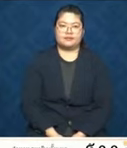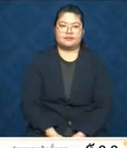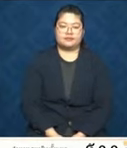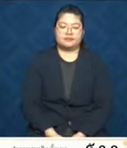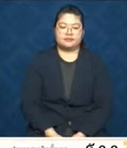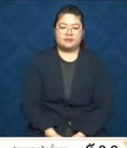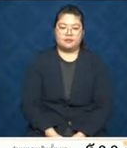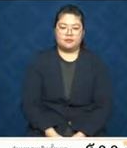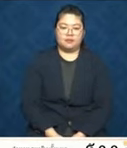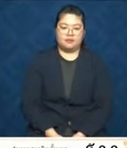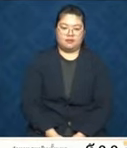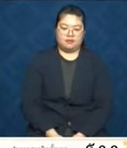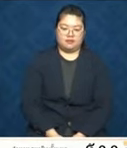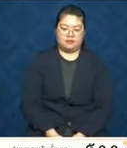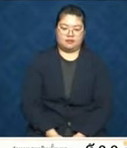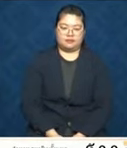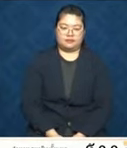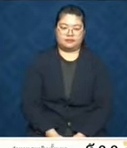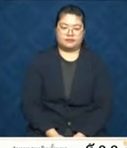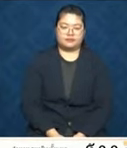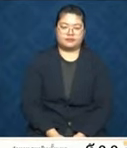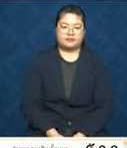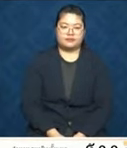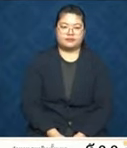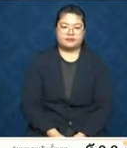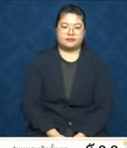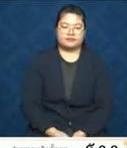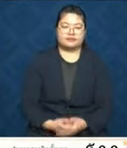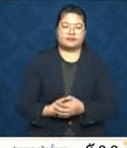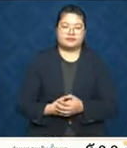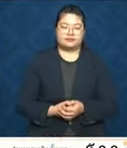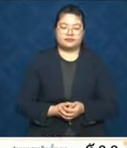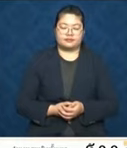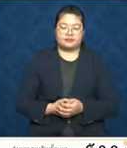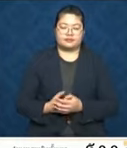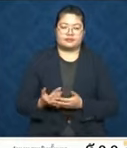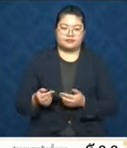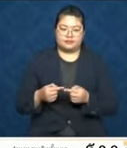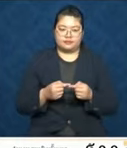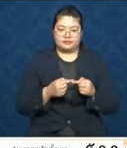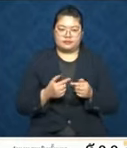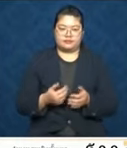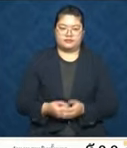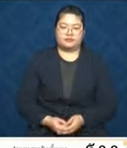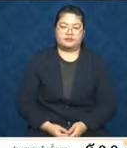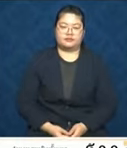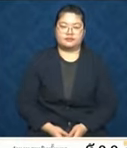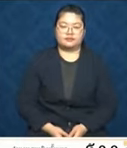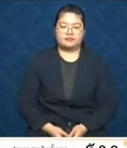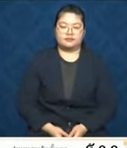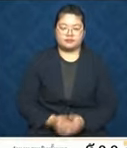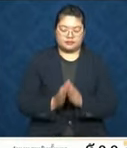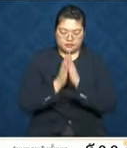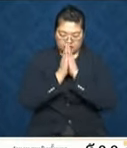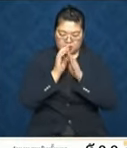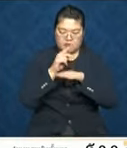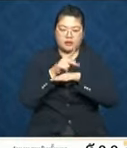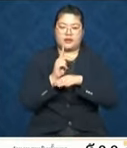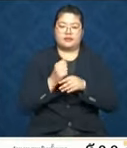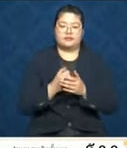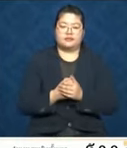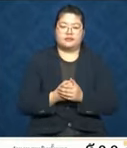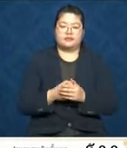ต่อไปขอเชิญคุณชิตนุพงศ์ครับตั้งไม่ตากุลครับ เรียนท่านประธานสภาที่เ